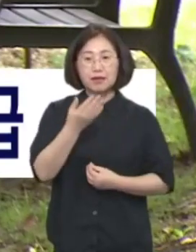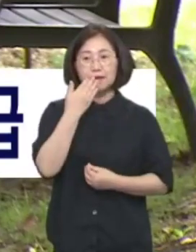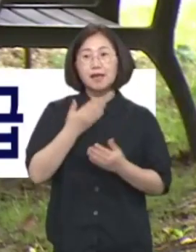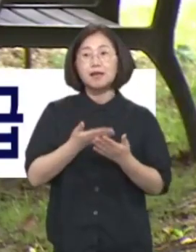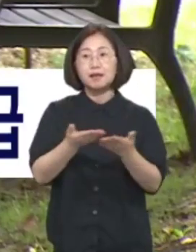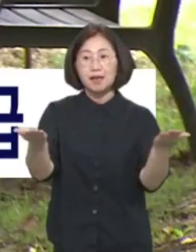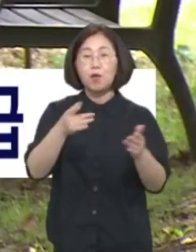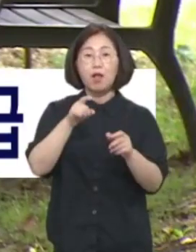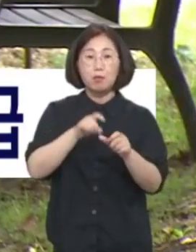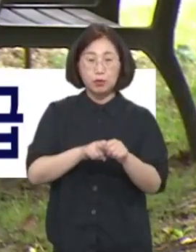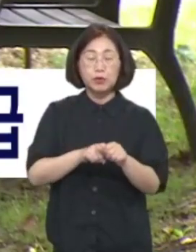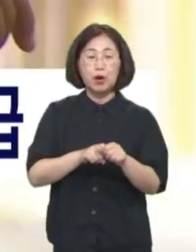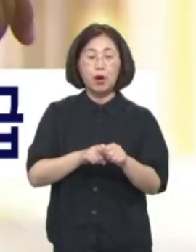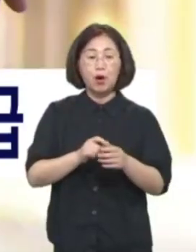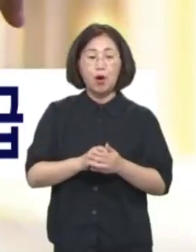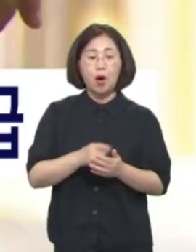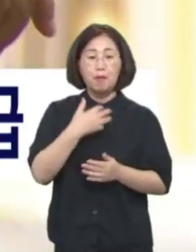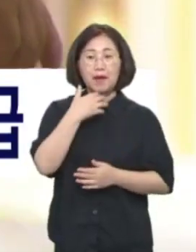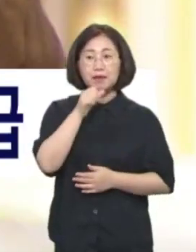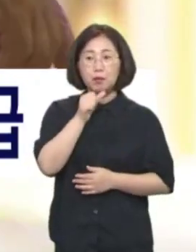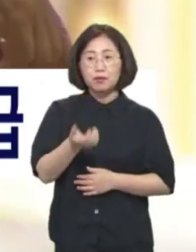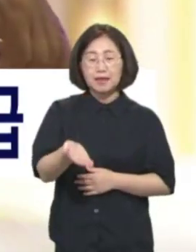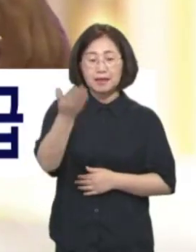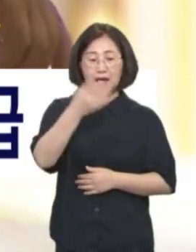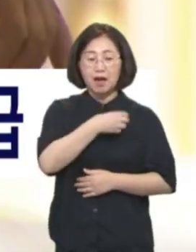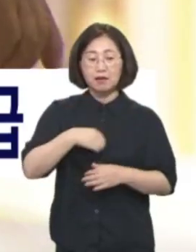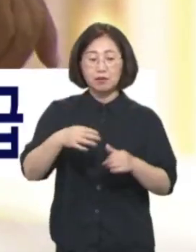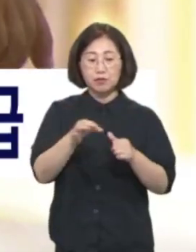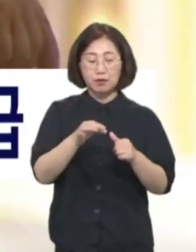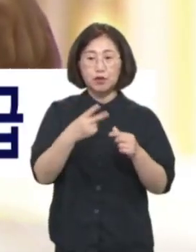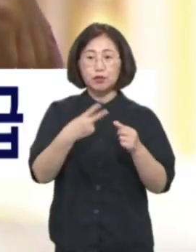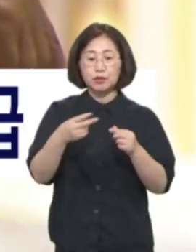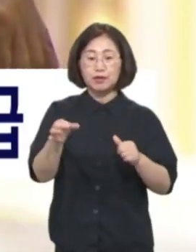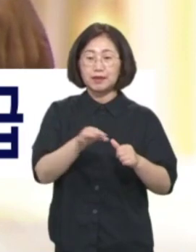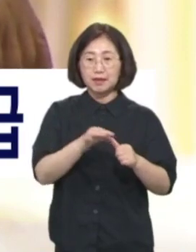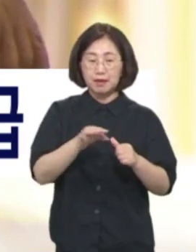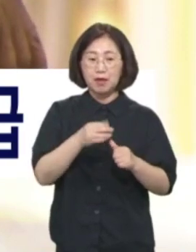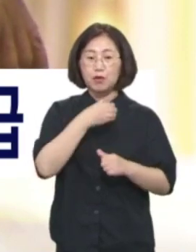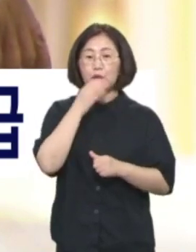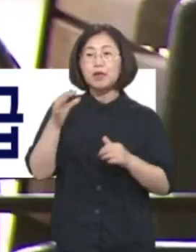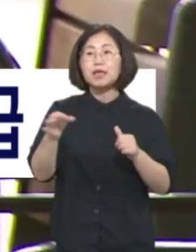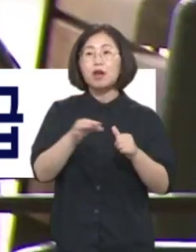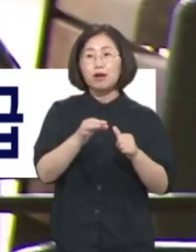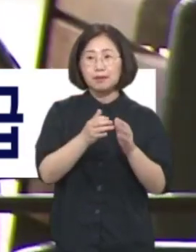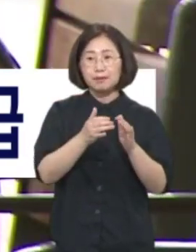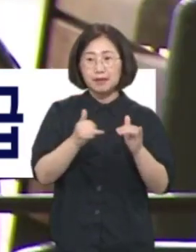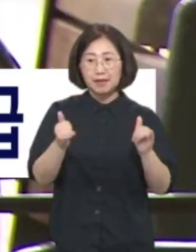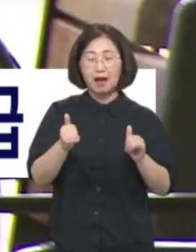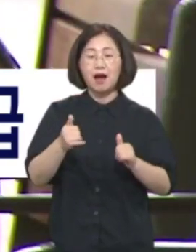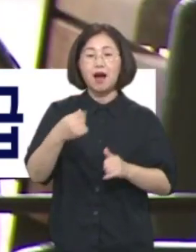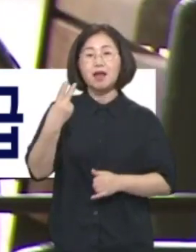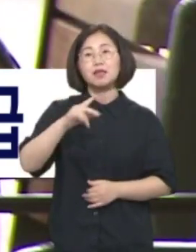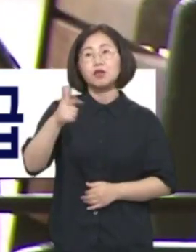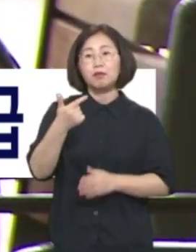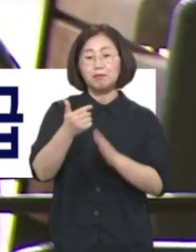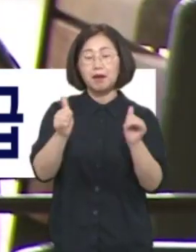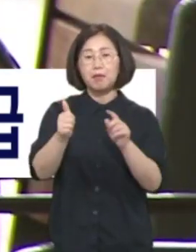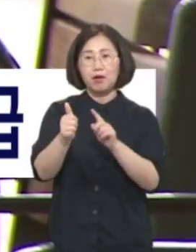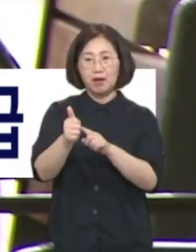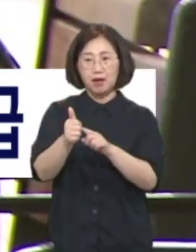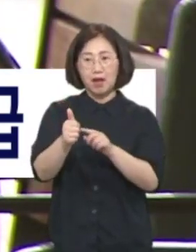식사를 제공하기 위한 것으로 85세 이상 기초생활수급자와 차상위계층, 기초연금수급자 등 2,600여